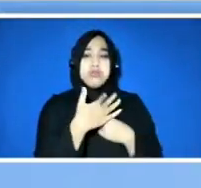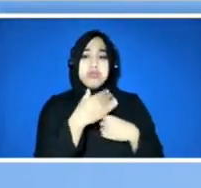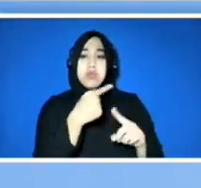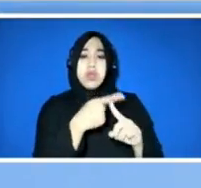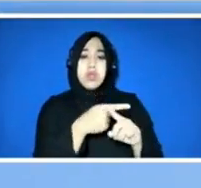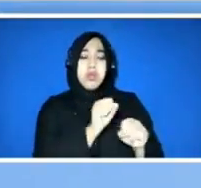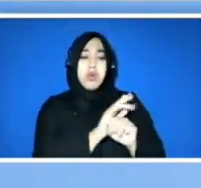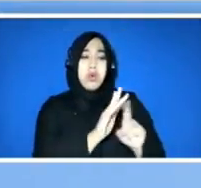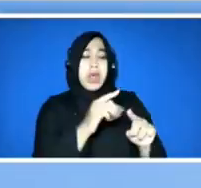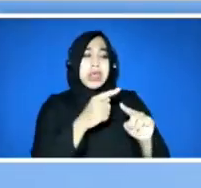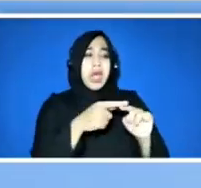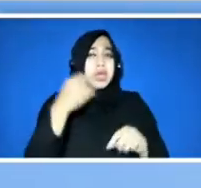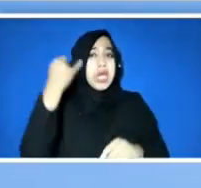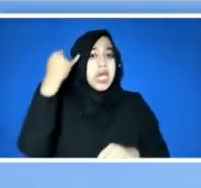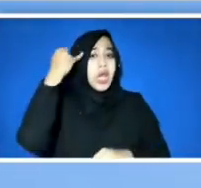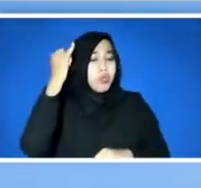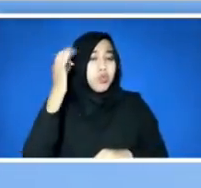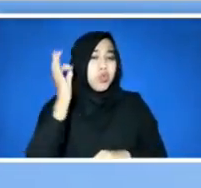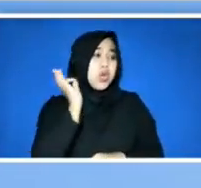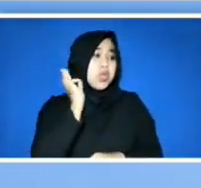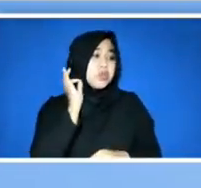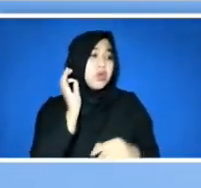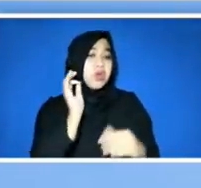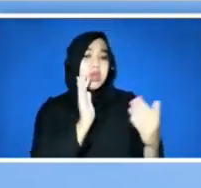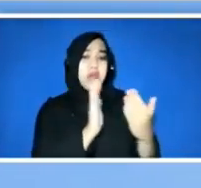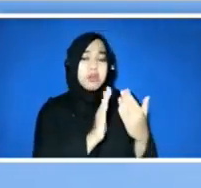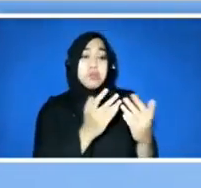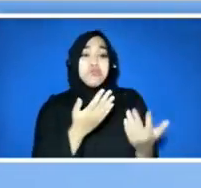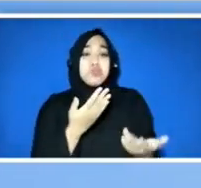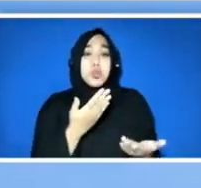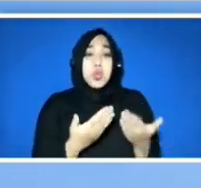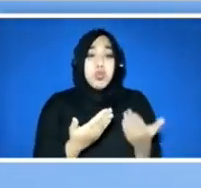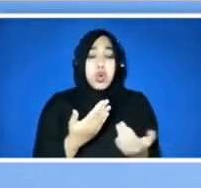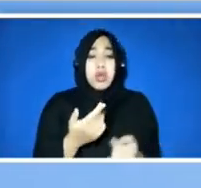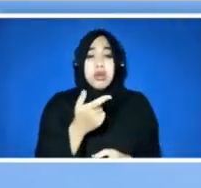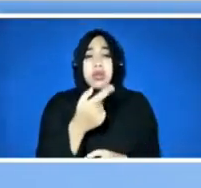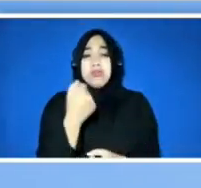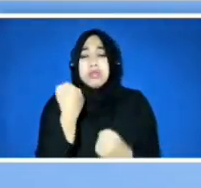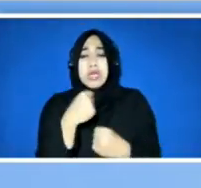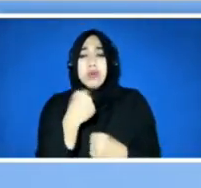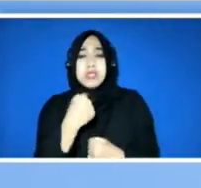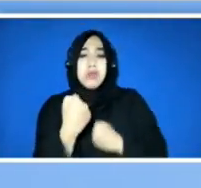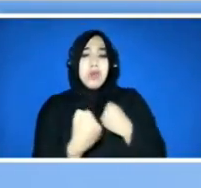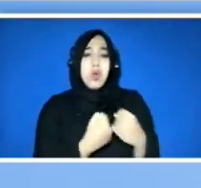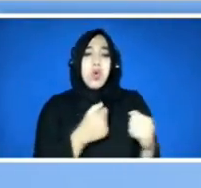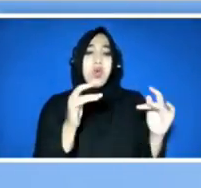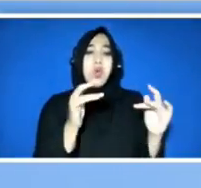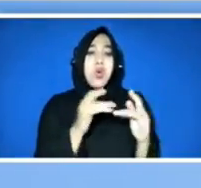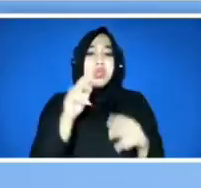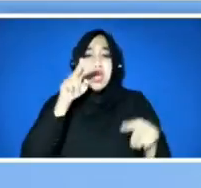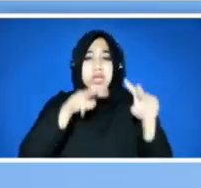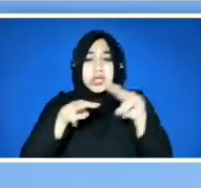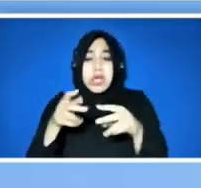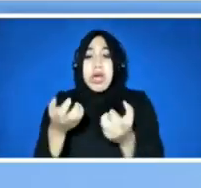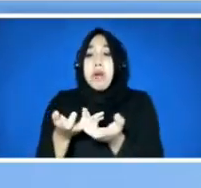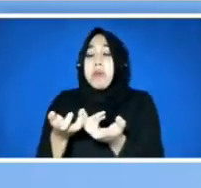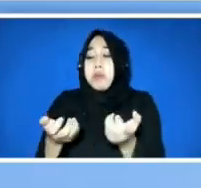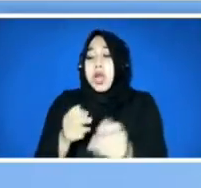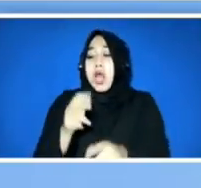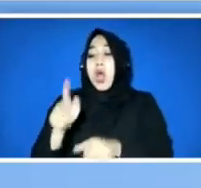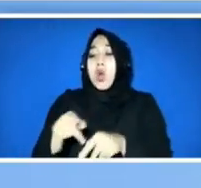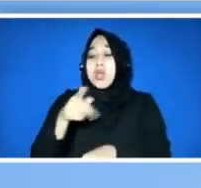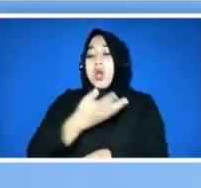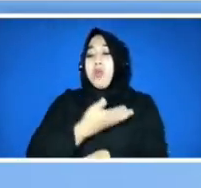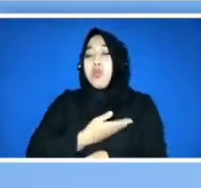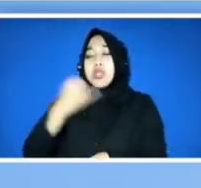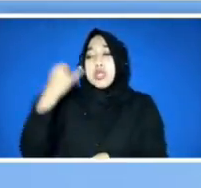wawasan mengenai resiko yang dia hadapi, kemungkinan dia tidak akan melakukan kontak tracing. Berbeda kalau misalnya dia memiliki